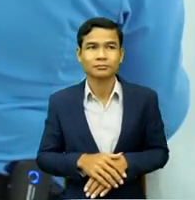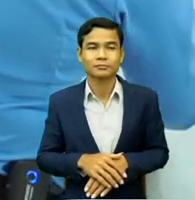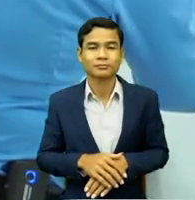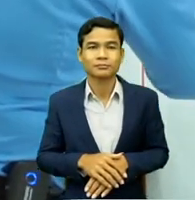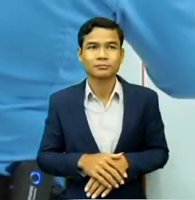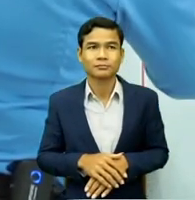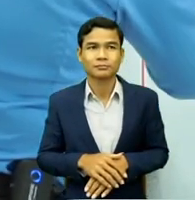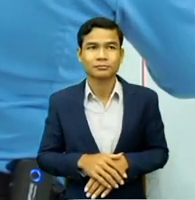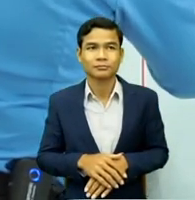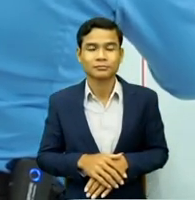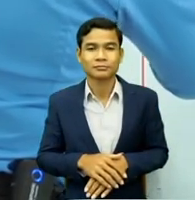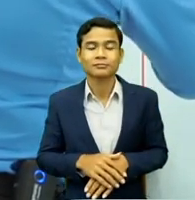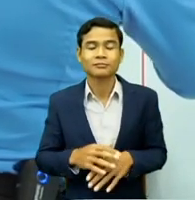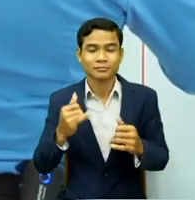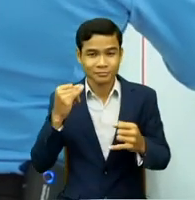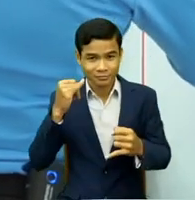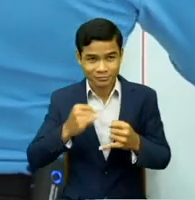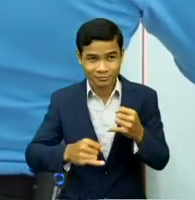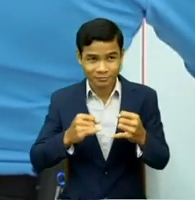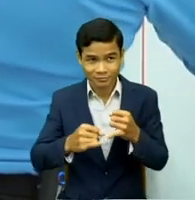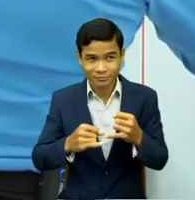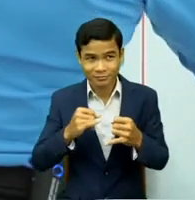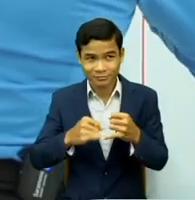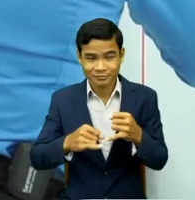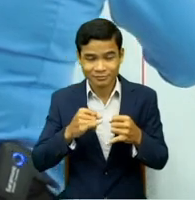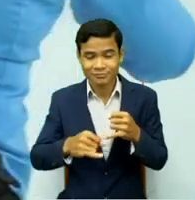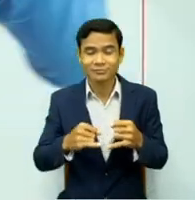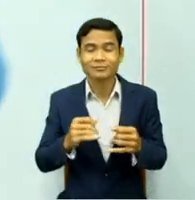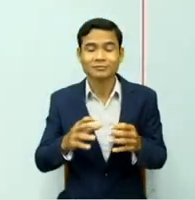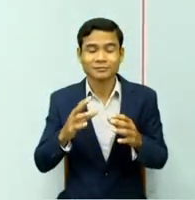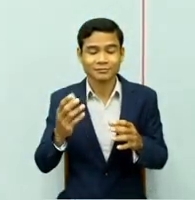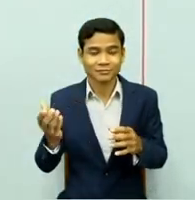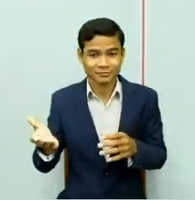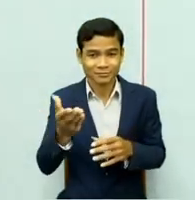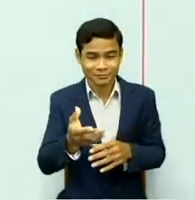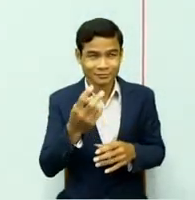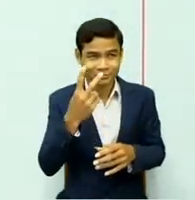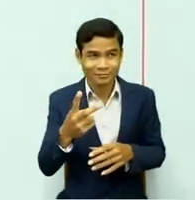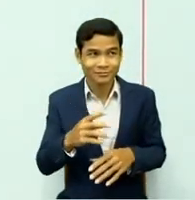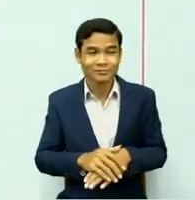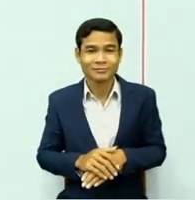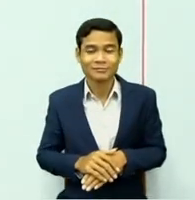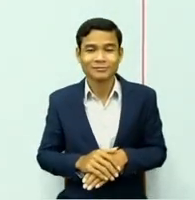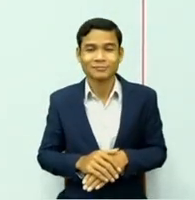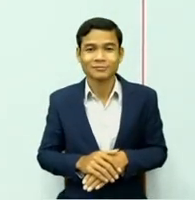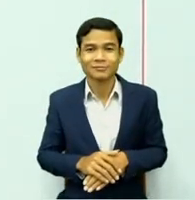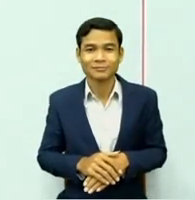ញ្ចឹងគឺភួយណាចុងក្រោយគេណាកូនចាឥឡូវមើលទាំងអស់គ្នាកូនមើល